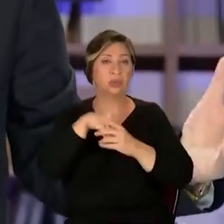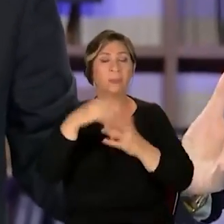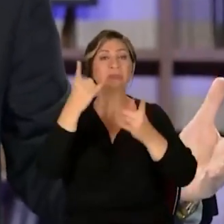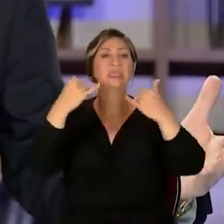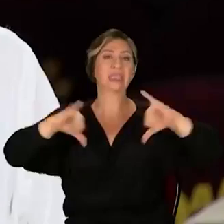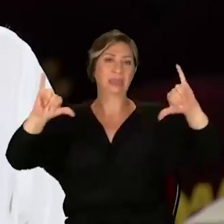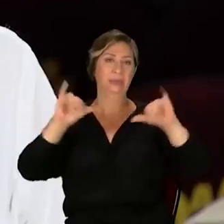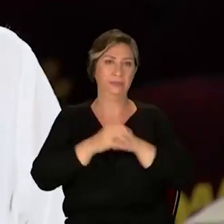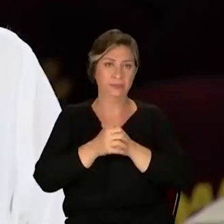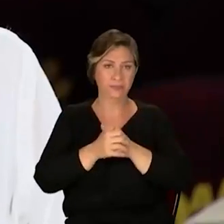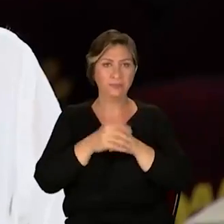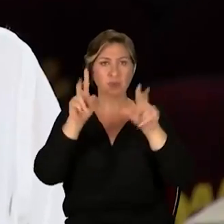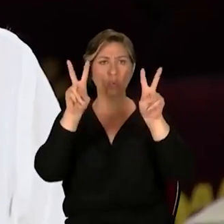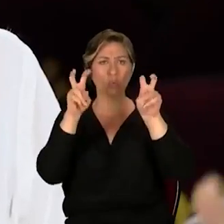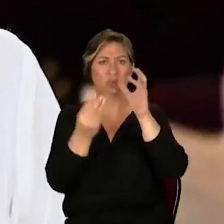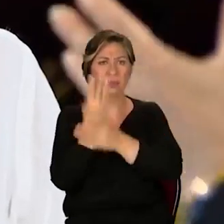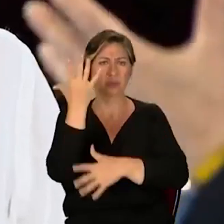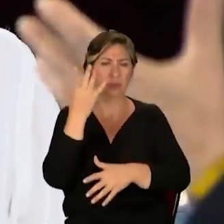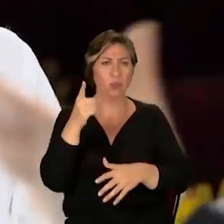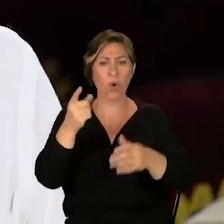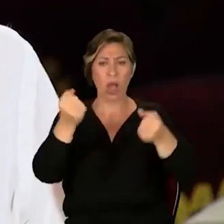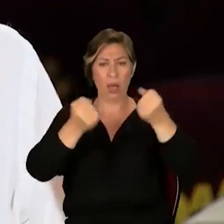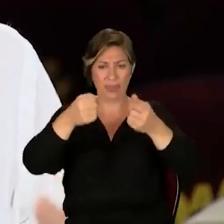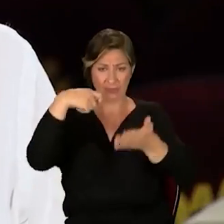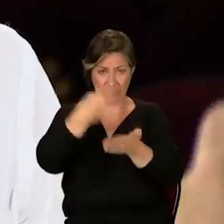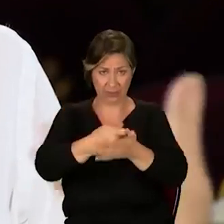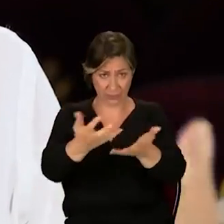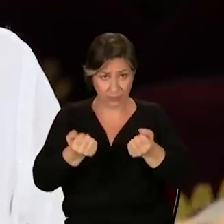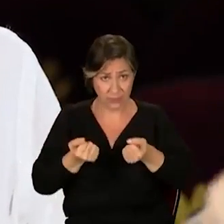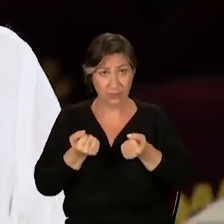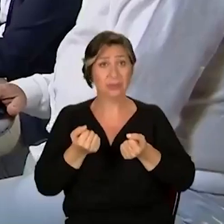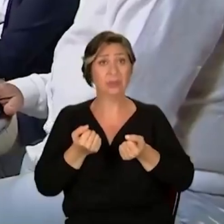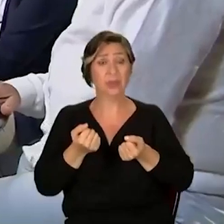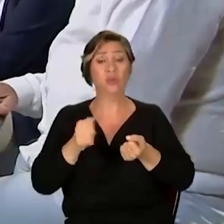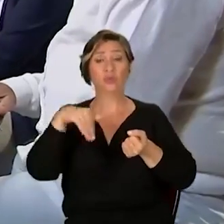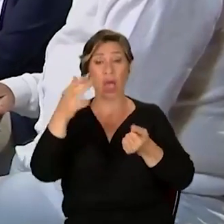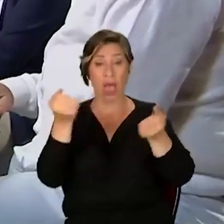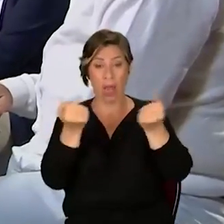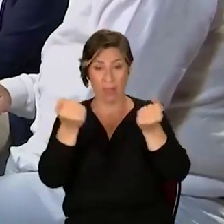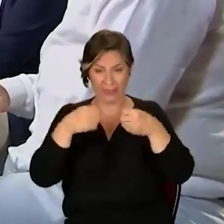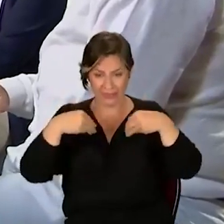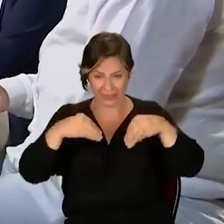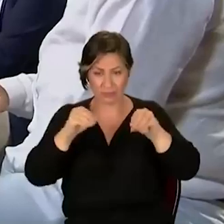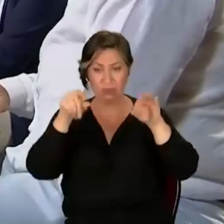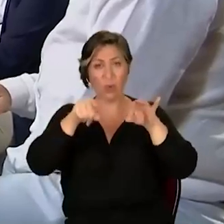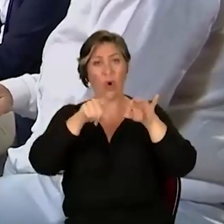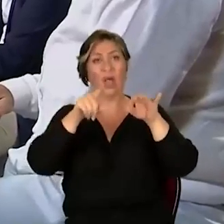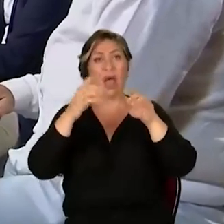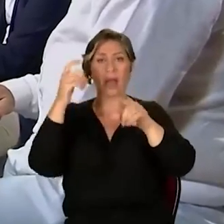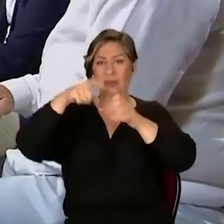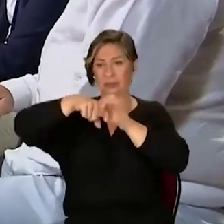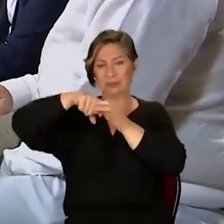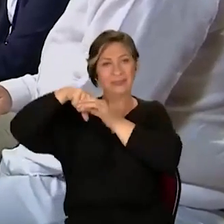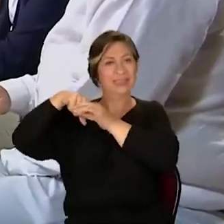tatil meselesi çıkardılar. Yani bu arabaları satın alırsın, hatta arabaları sattım. Şimdi de onların alt kasına